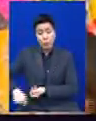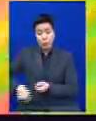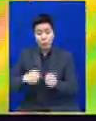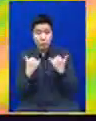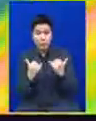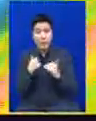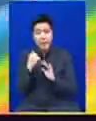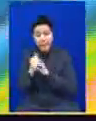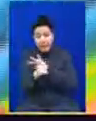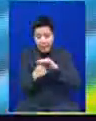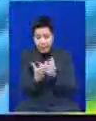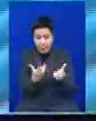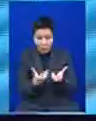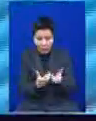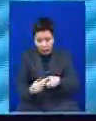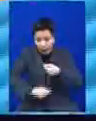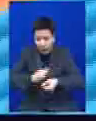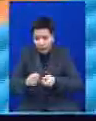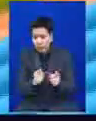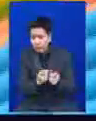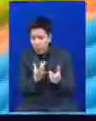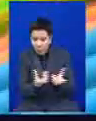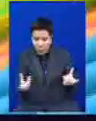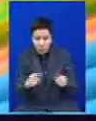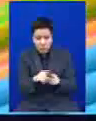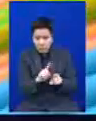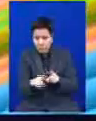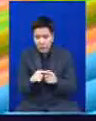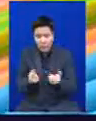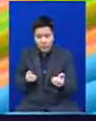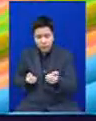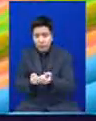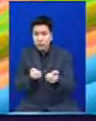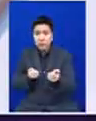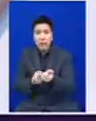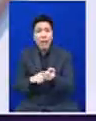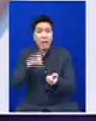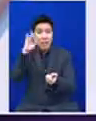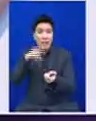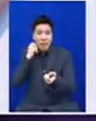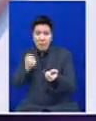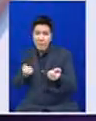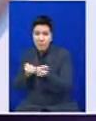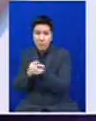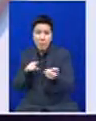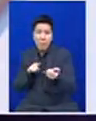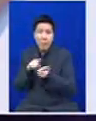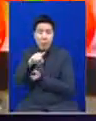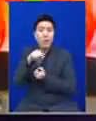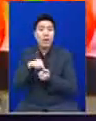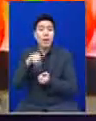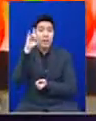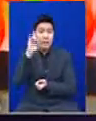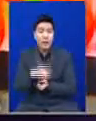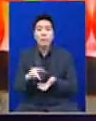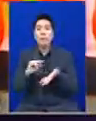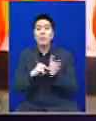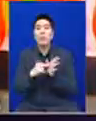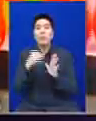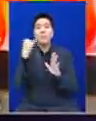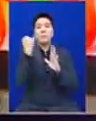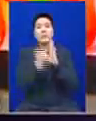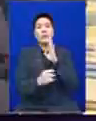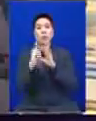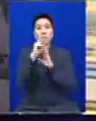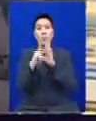านต์ลักลอบขายเครื่องเล่นฉีดน้ำที่มีลักษณะเป็นกระบอกสูบและใช้แรงดันอัดกระแทกน้ำในกระบอกสูบโดยตรงจะถือว่ามีความผิด